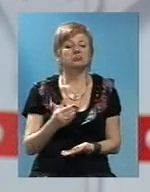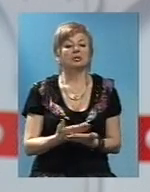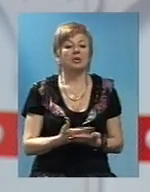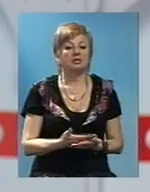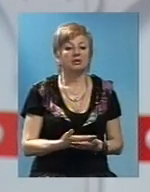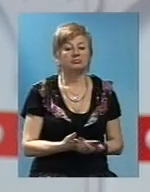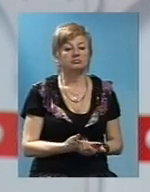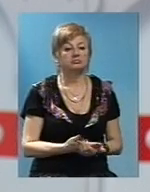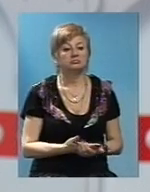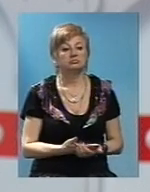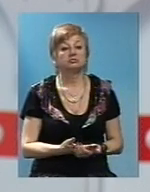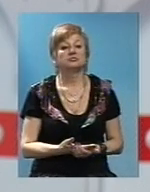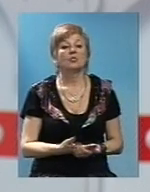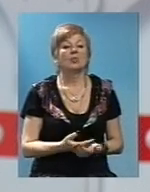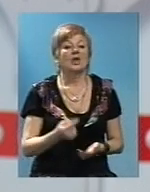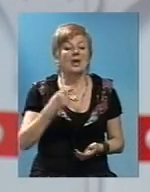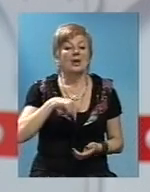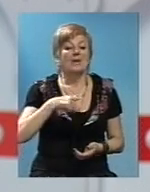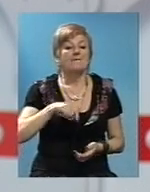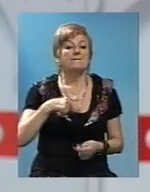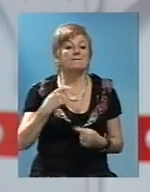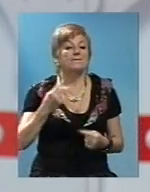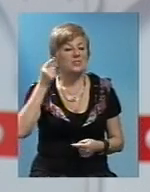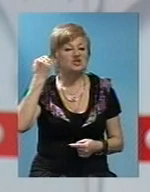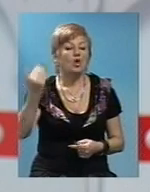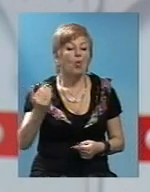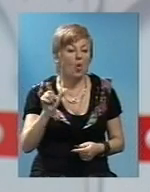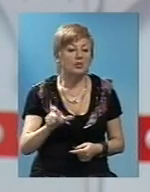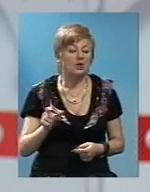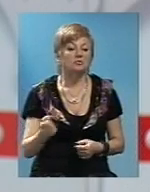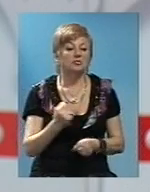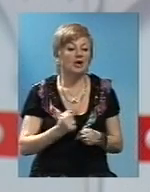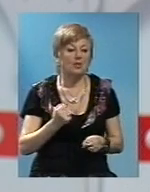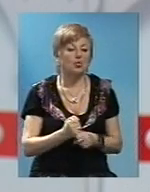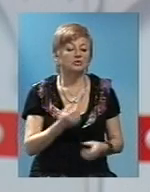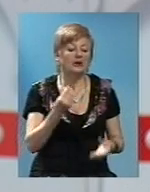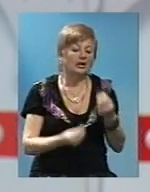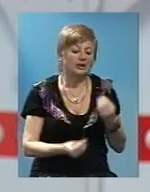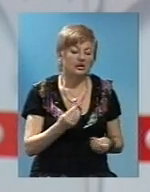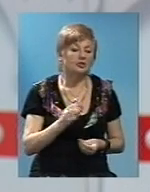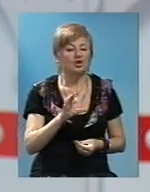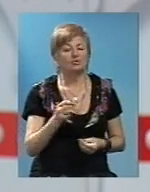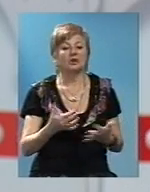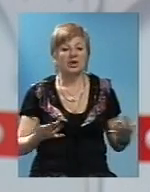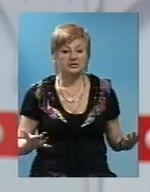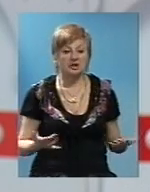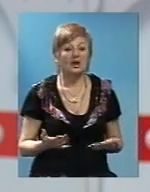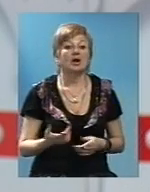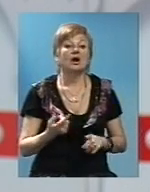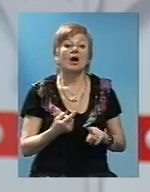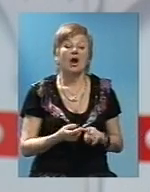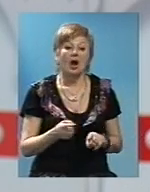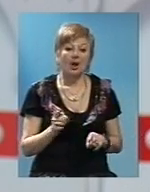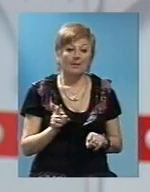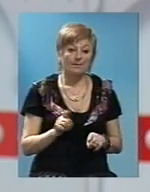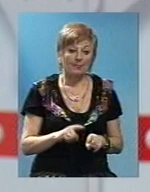проводили там заняття з психологами і багато різних там ігор соціальних, психологічних і так далі, в тому числі дійшли і